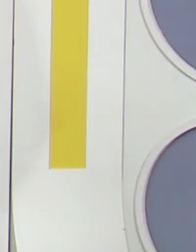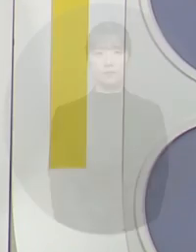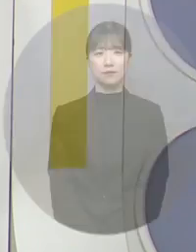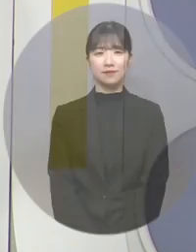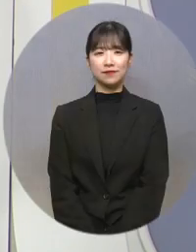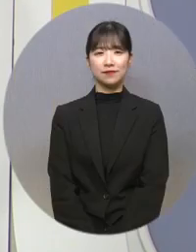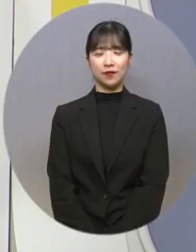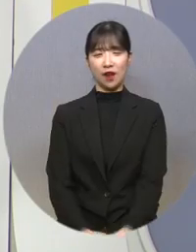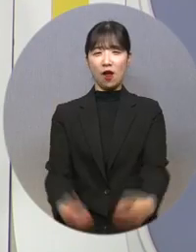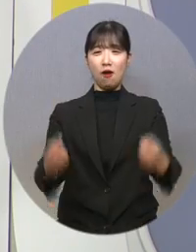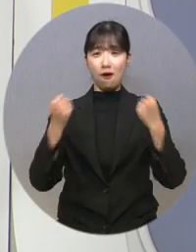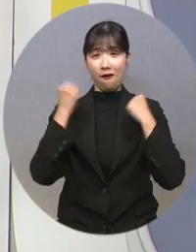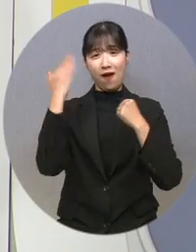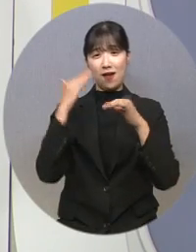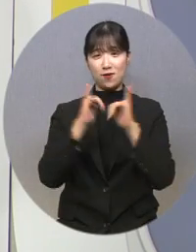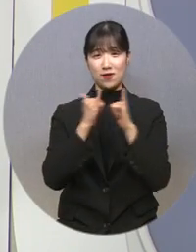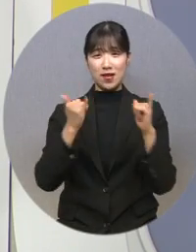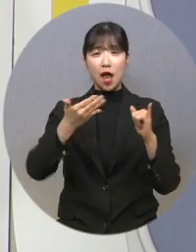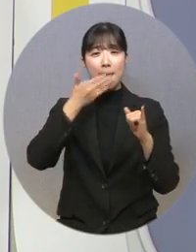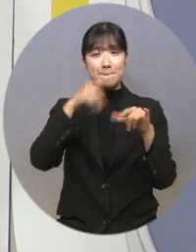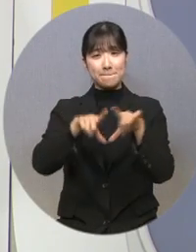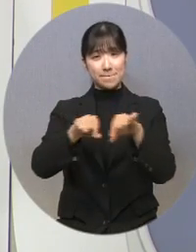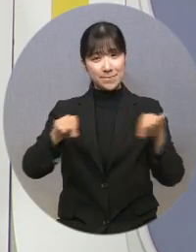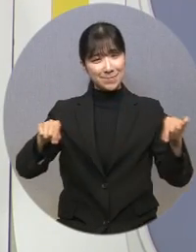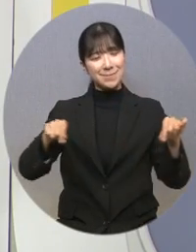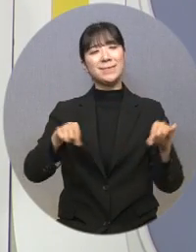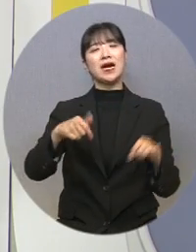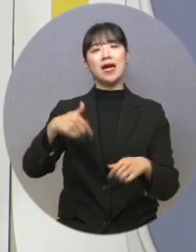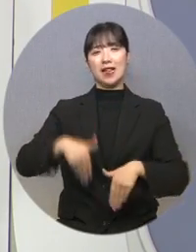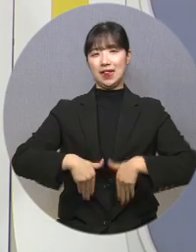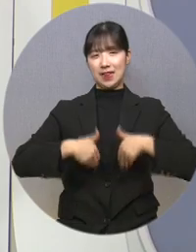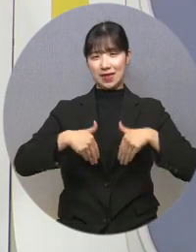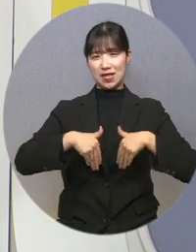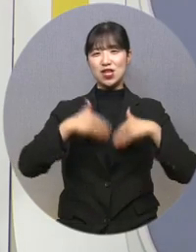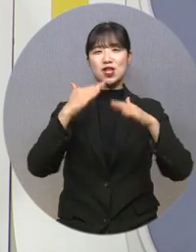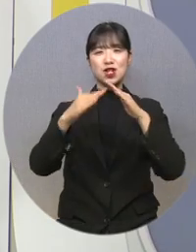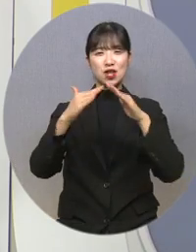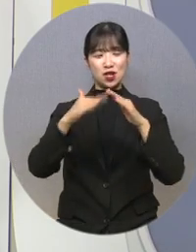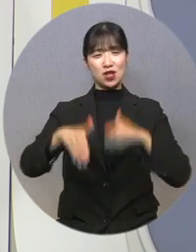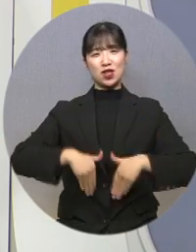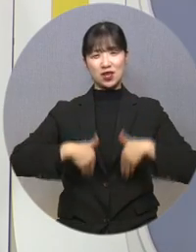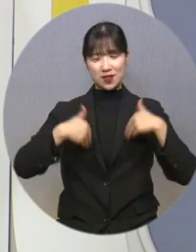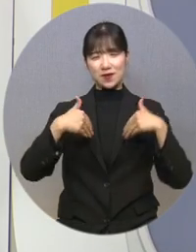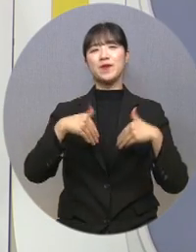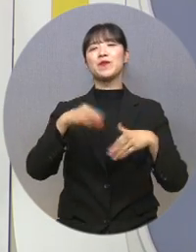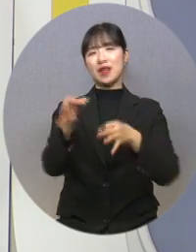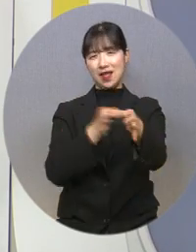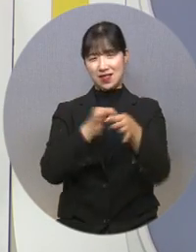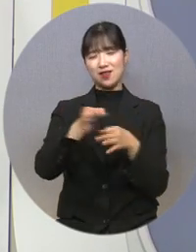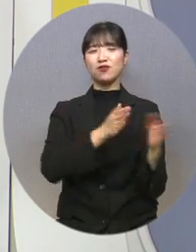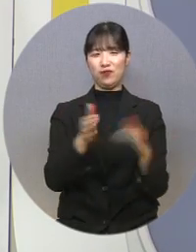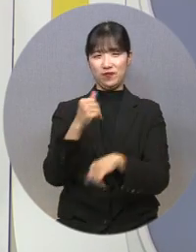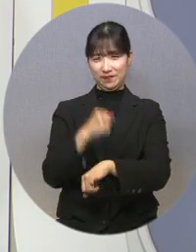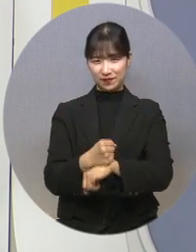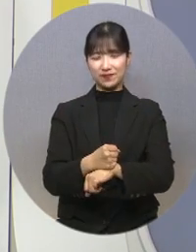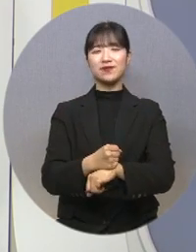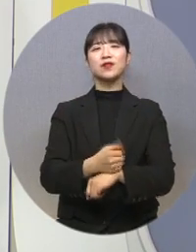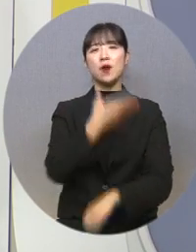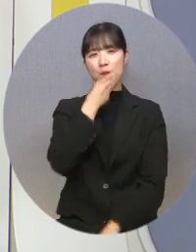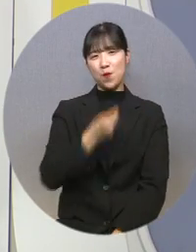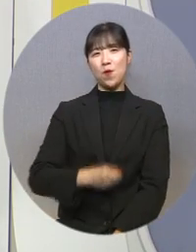건강한 한국인의 밥상은 남도장터에서 준비하세요. 복지TV 시청자 여러분 안녕하세요. 국민안내양 가수